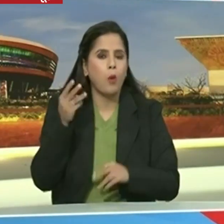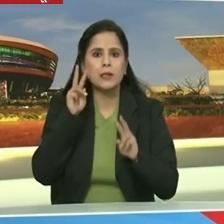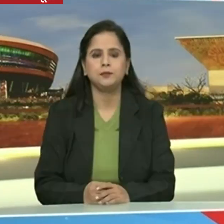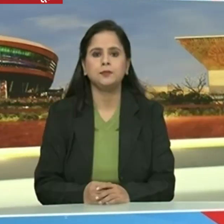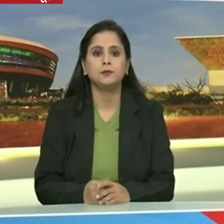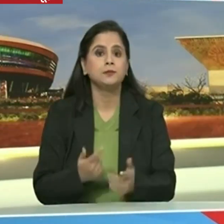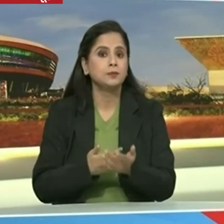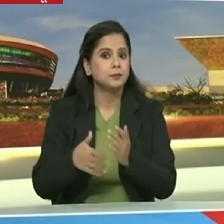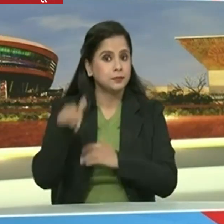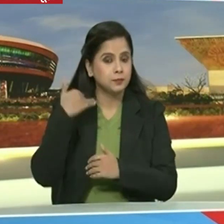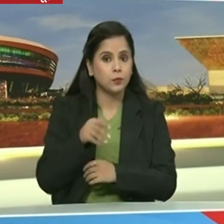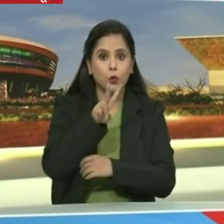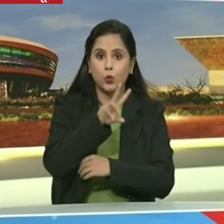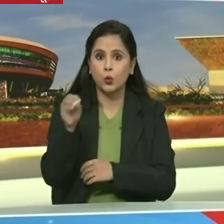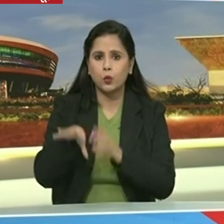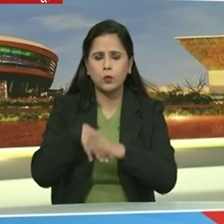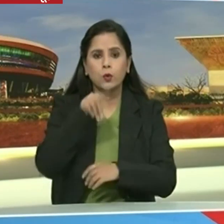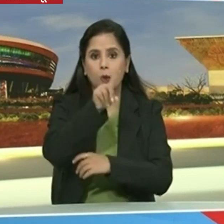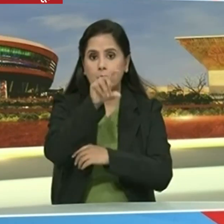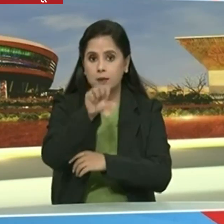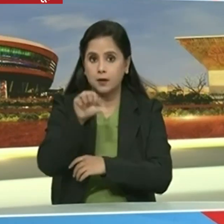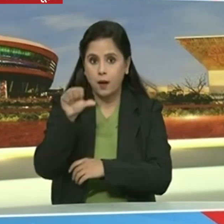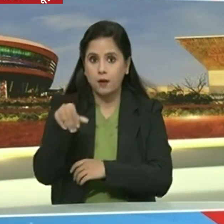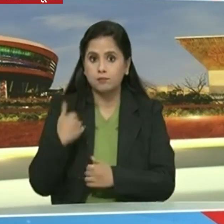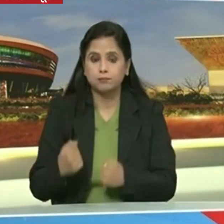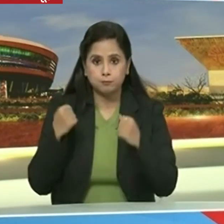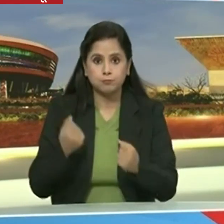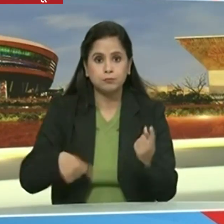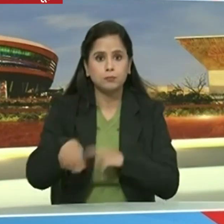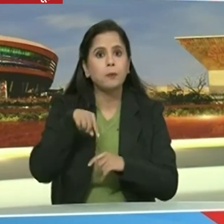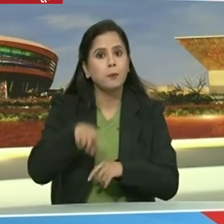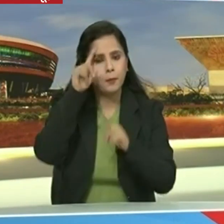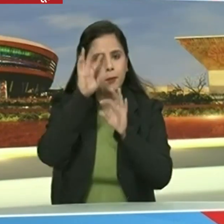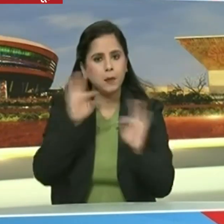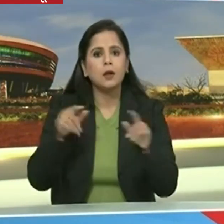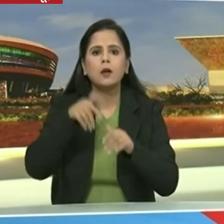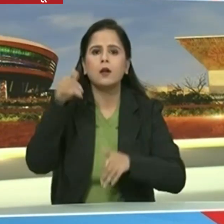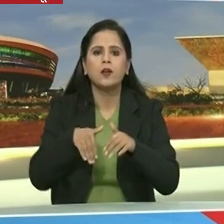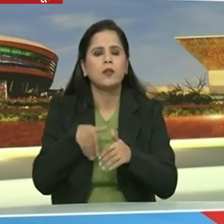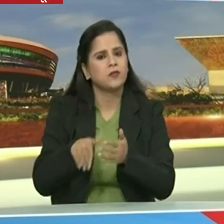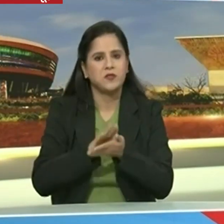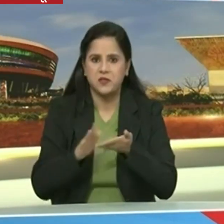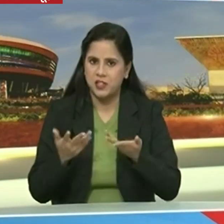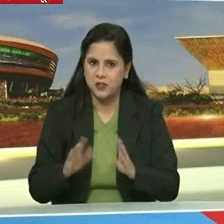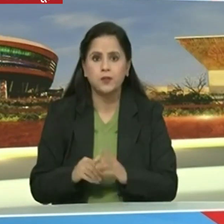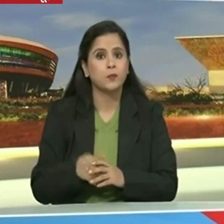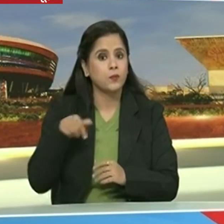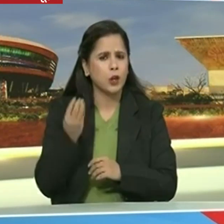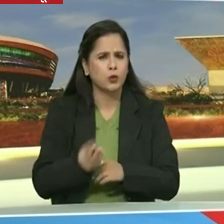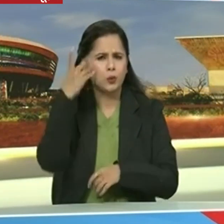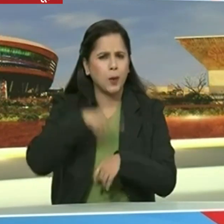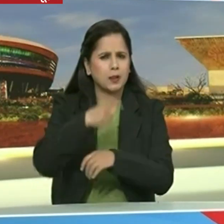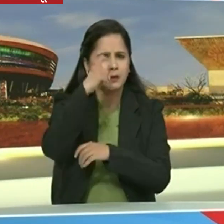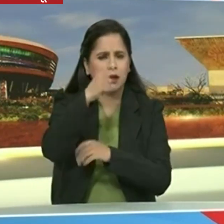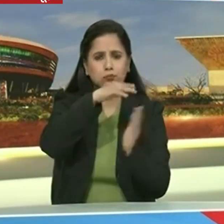हैं। राजस्थान की 200 में से 199 विधानसभा सीटों के लिए शांतिपूर्ण मतदान हुआ। आज सुबह